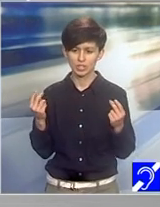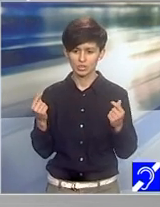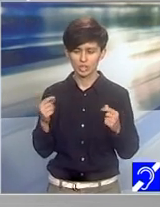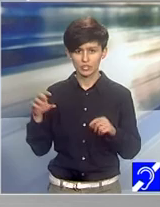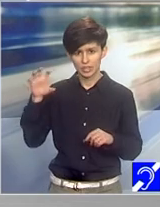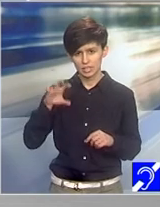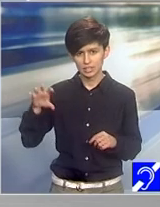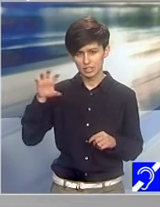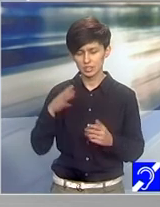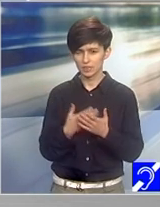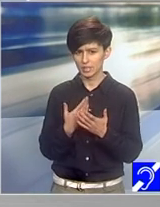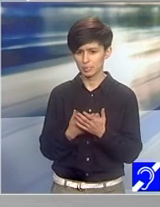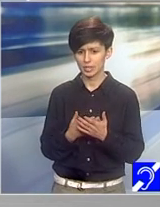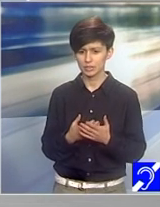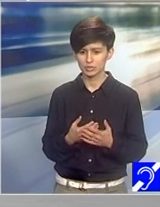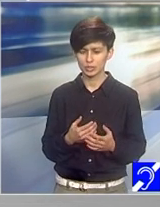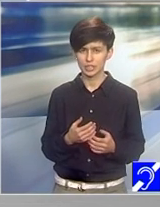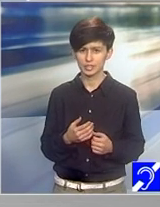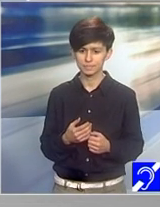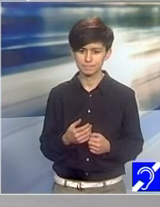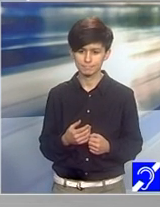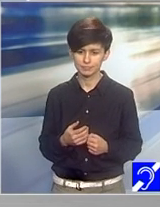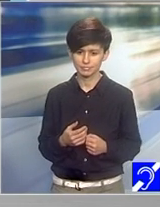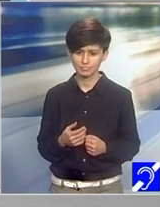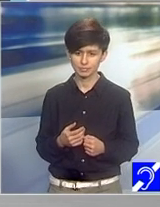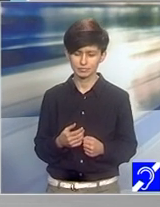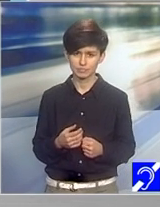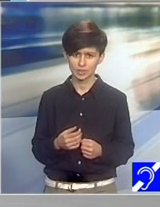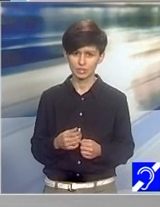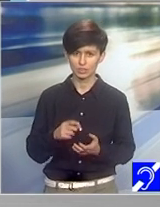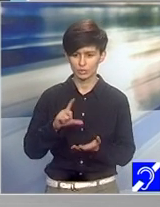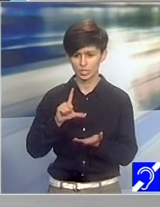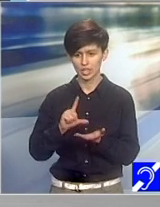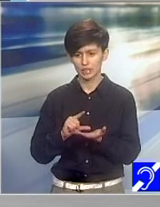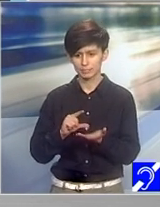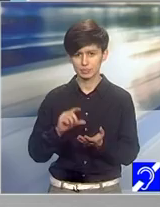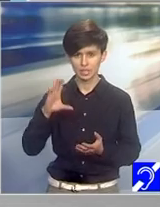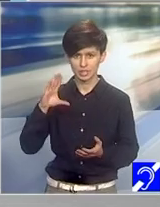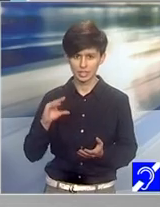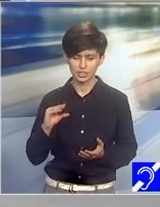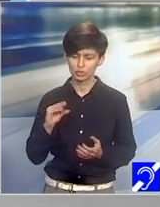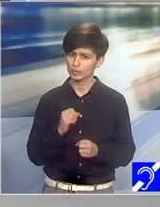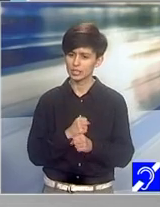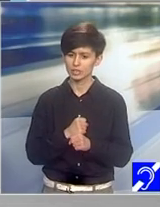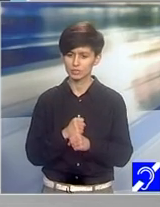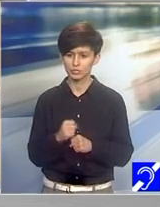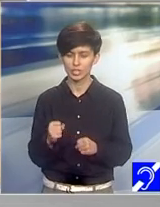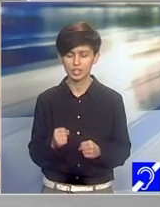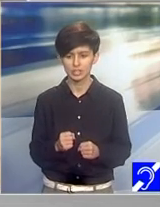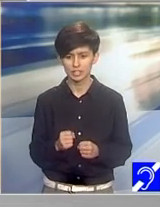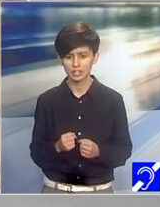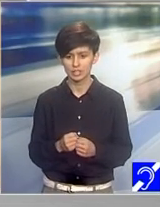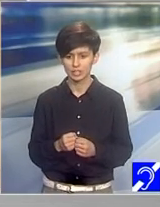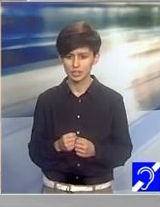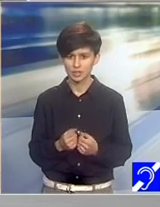Transilvaniei? Pentru că, iată, dintr-o sinteză foarte